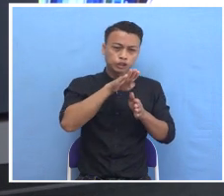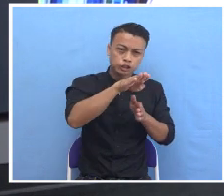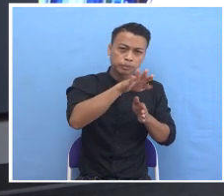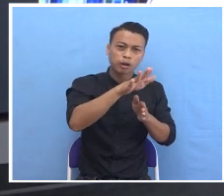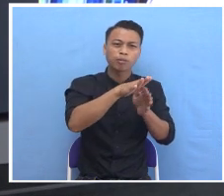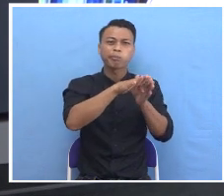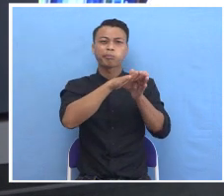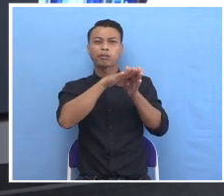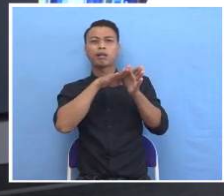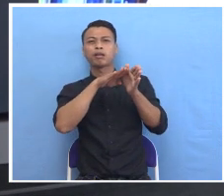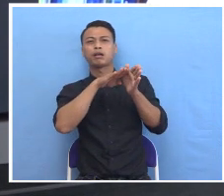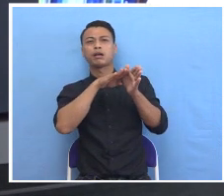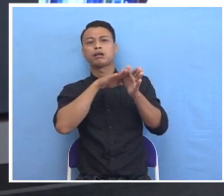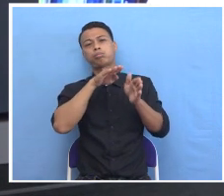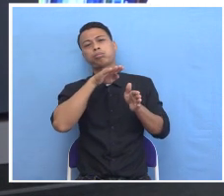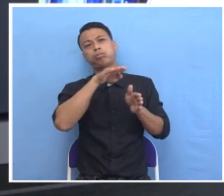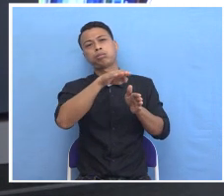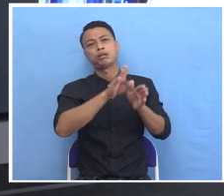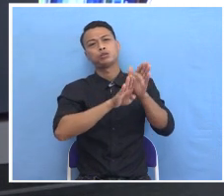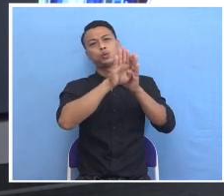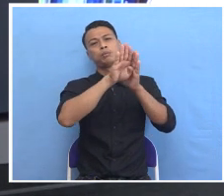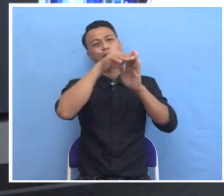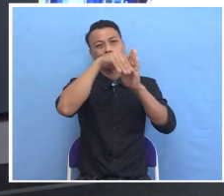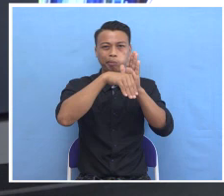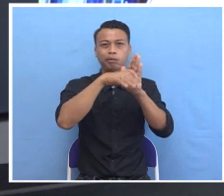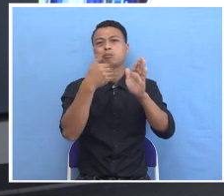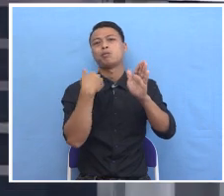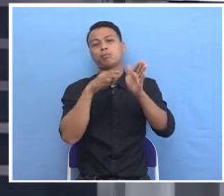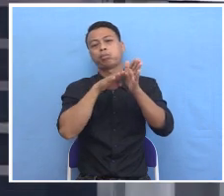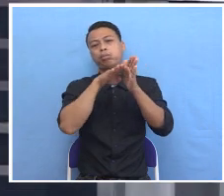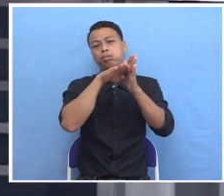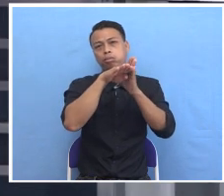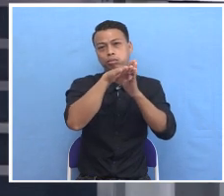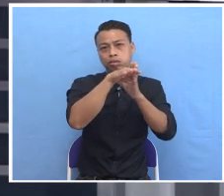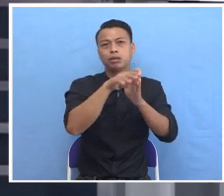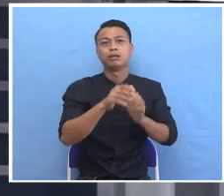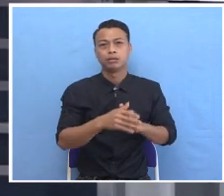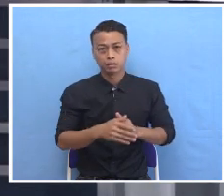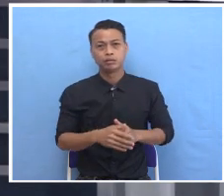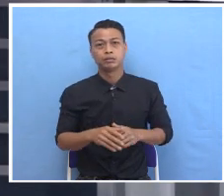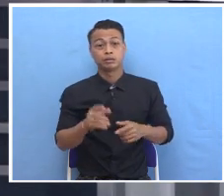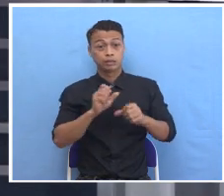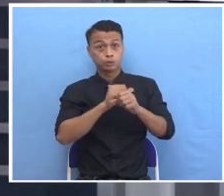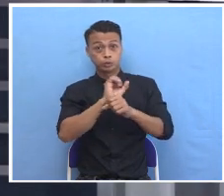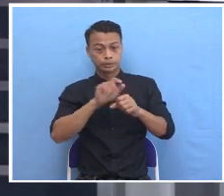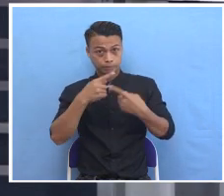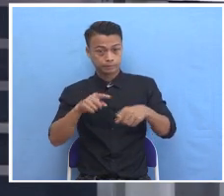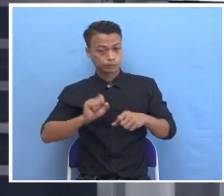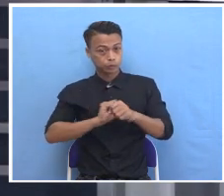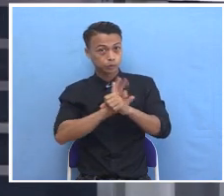ဒါပေမဲ့ covid အလွန်မှာစီးပွားရေးကတော်တော်ပြဿနာတက်လာနိုင်တယ်အဲ့ဒီအချိန်ကျရင်တော့ဤခံတဲ့အဆင့်မက